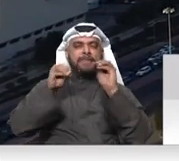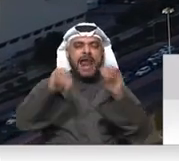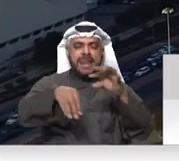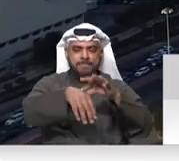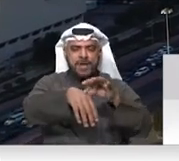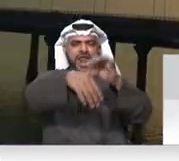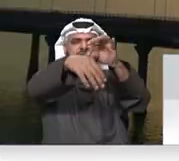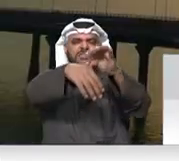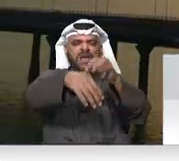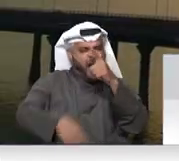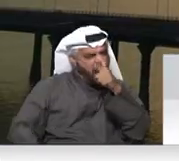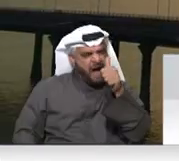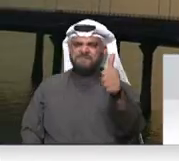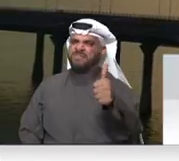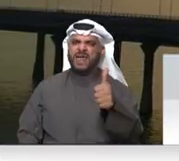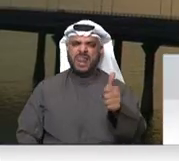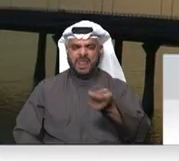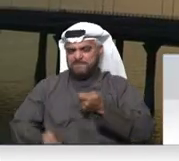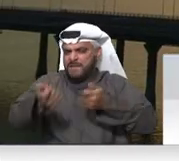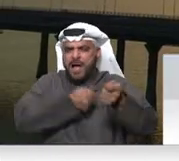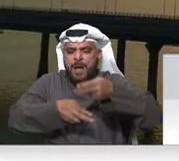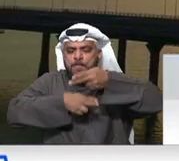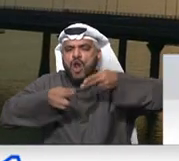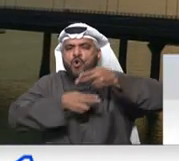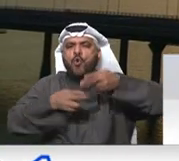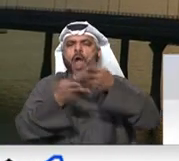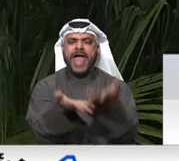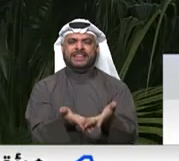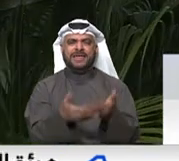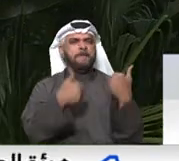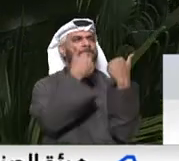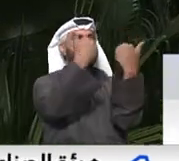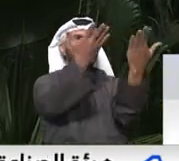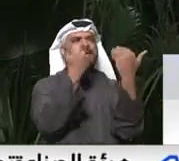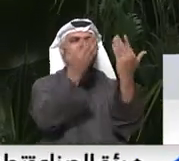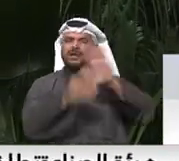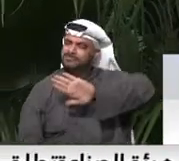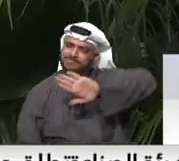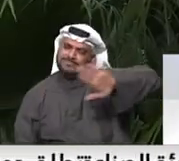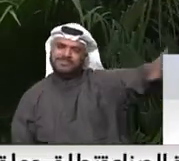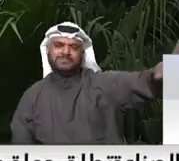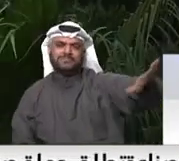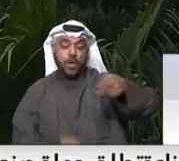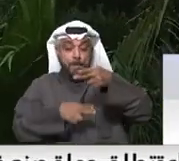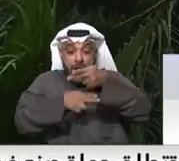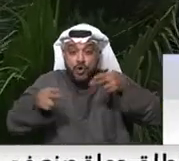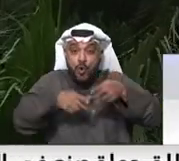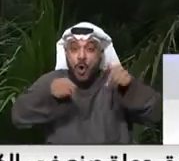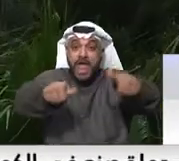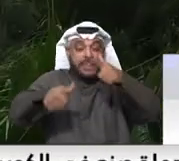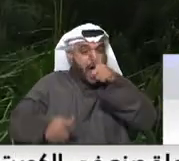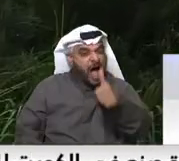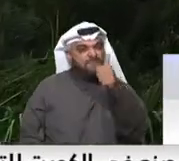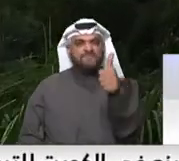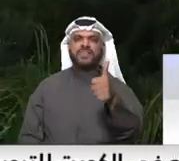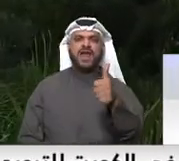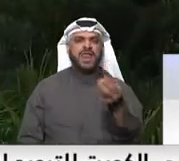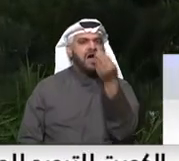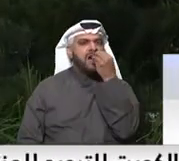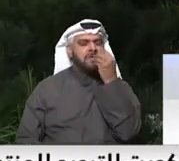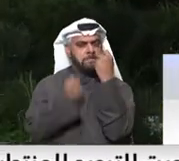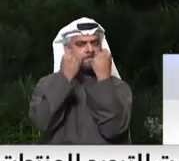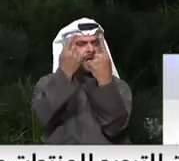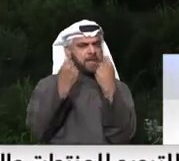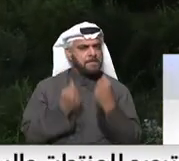المحلي ورفع مستوى الترويج والتسويق لكافه المنتجات الوطنيه بمختلف قطاعاتها سواء الغذائيه او